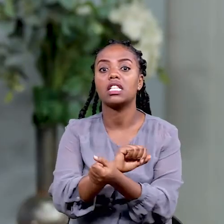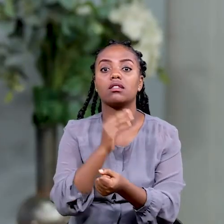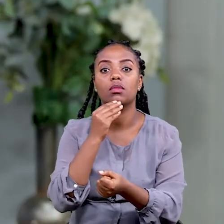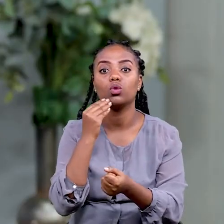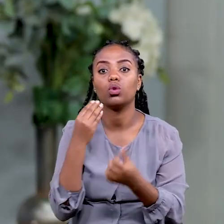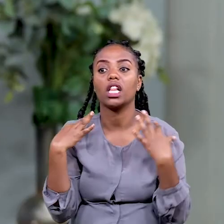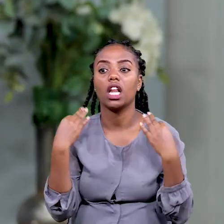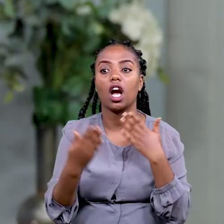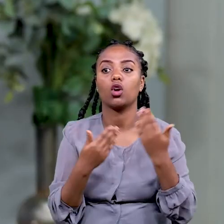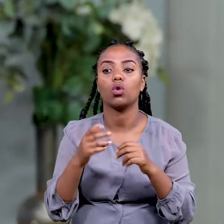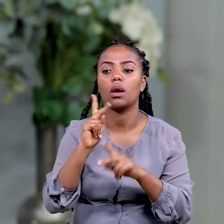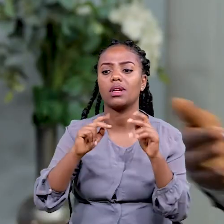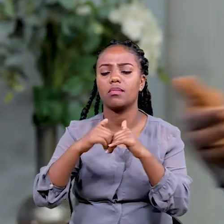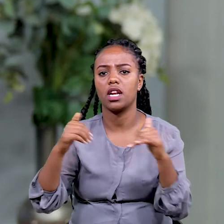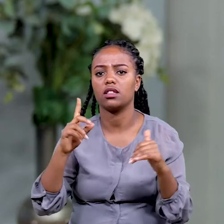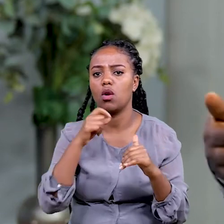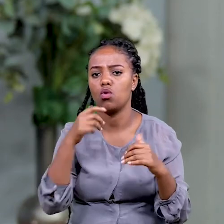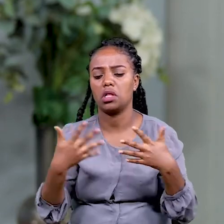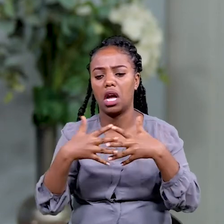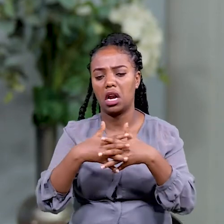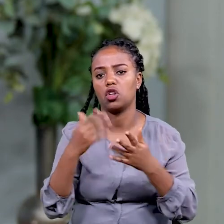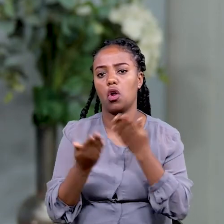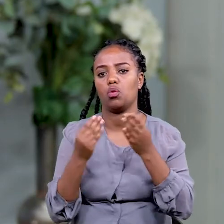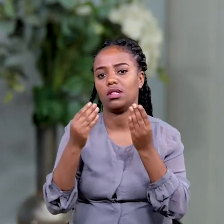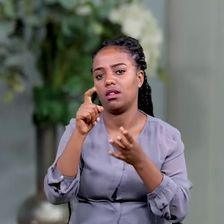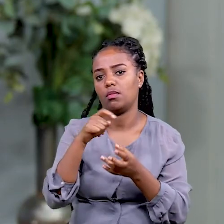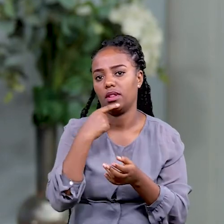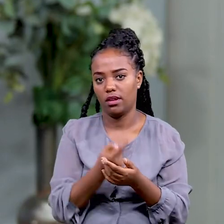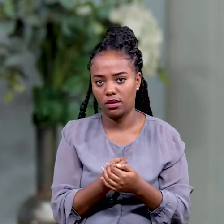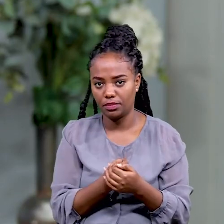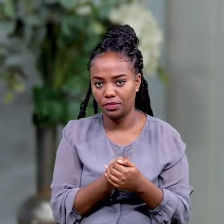አገልግሎትን ከማህበረሰብ በመለየት ሳይሆን የተቀናጀ አገልግሎት ነው መሰጠት አለበት ይላል።